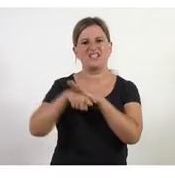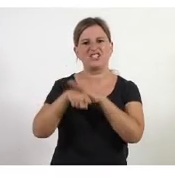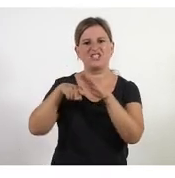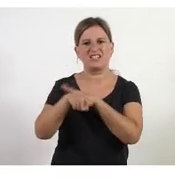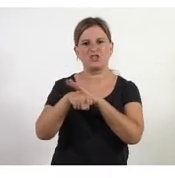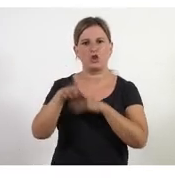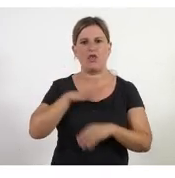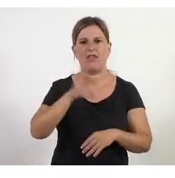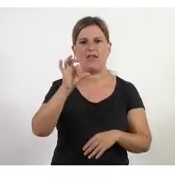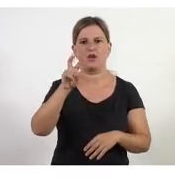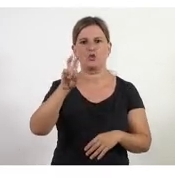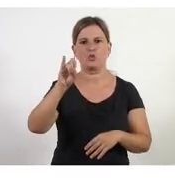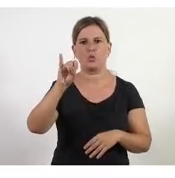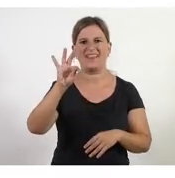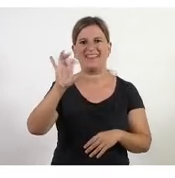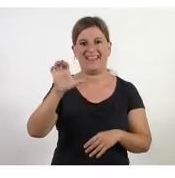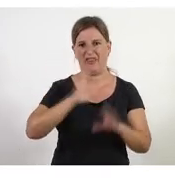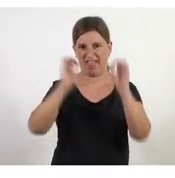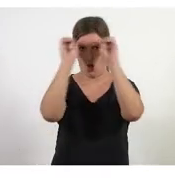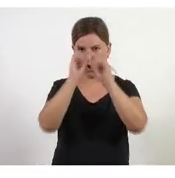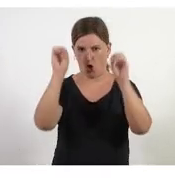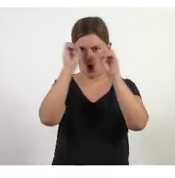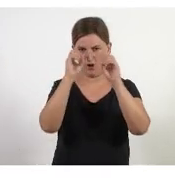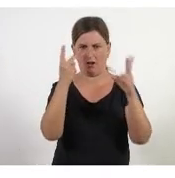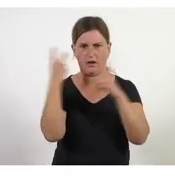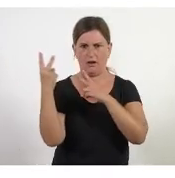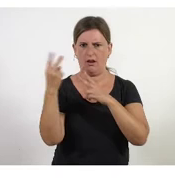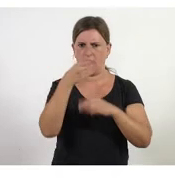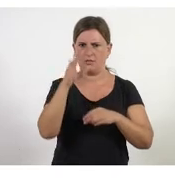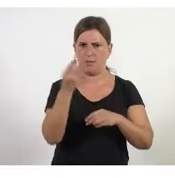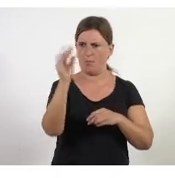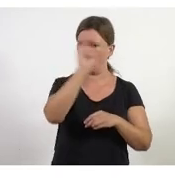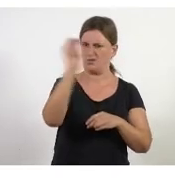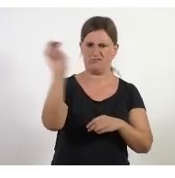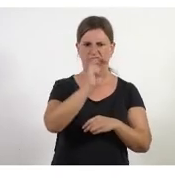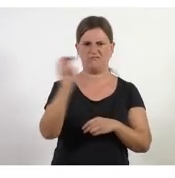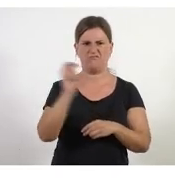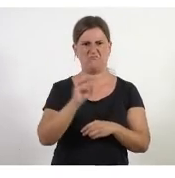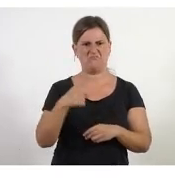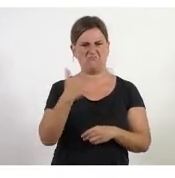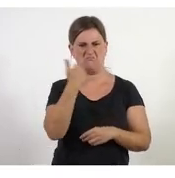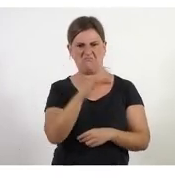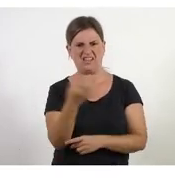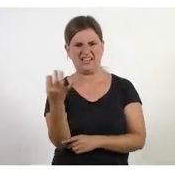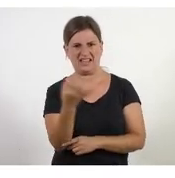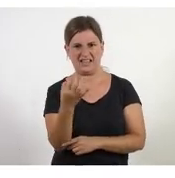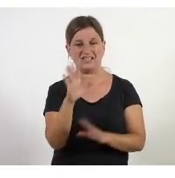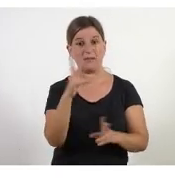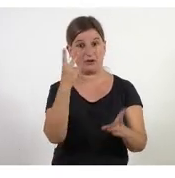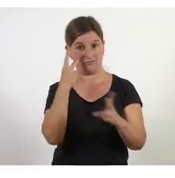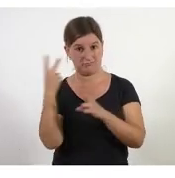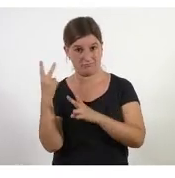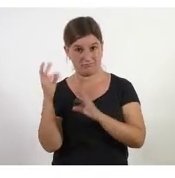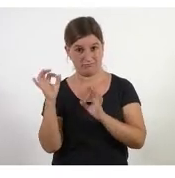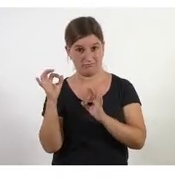Google, d'acord? Aparentment podem veure molts iconos, molta informació que ara no sapiguem què és, però fixem-nos, perquè veurem la